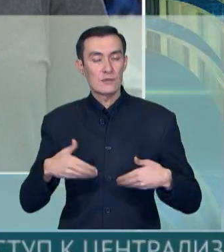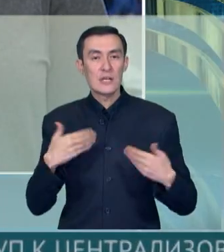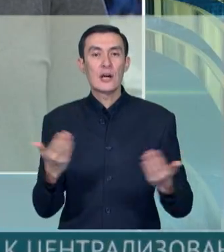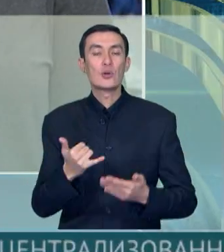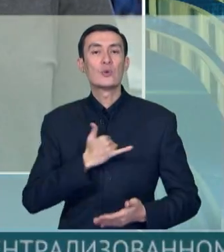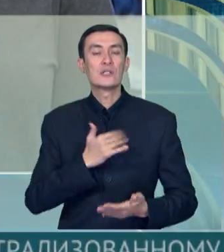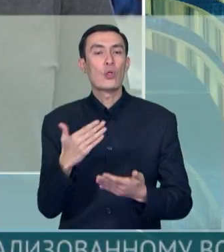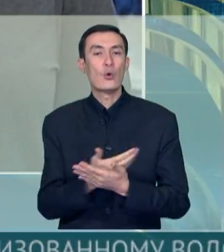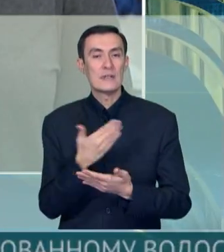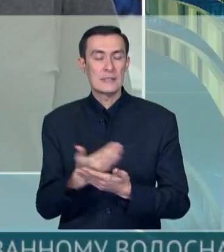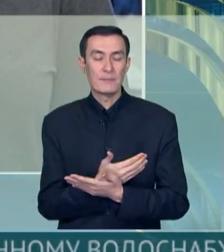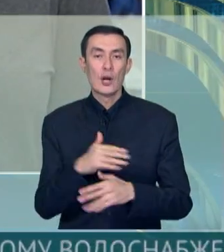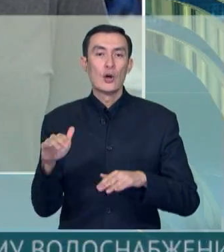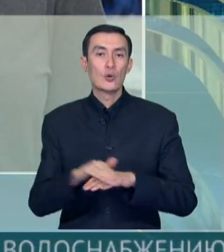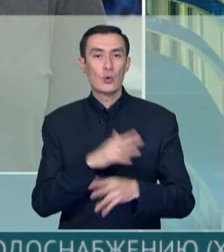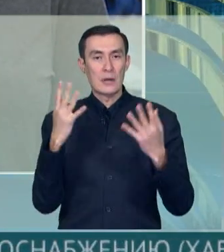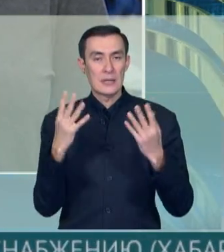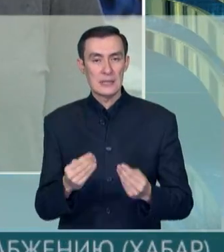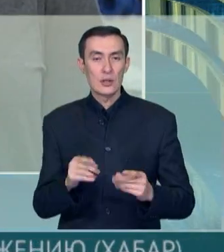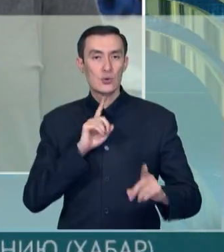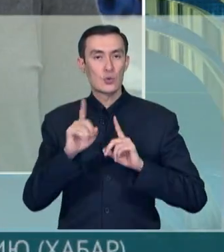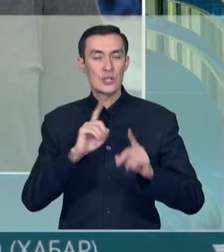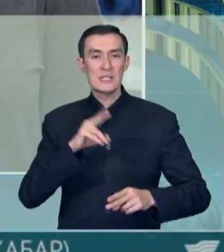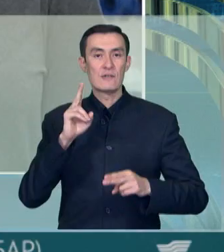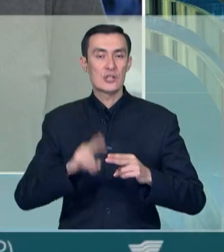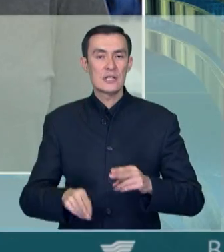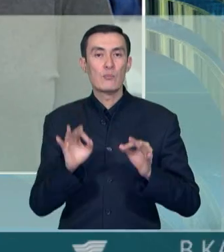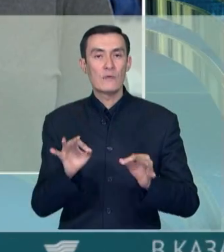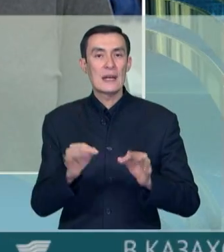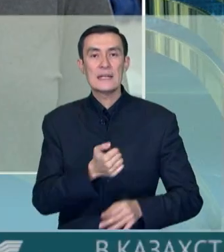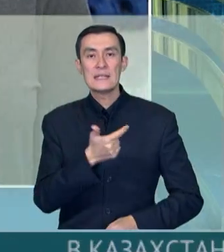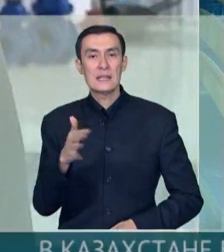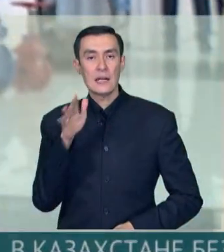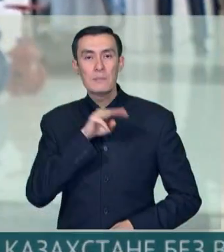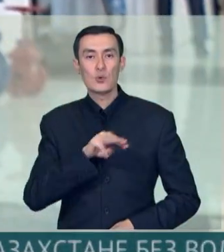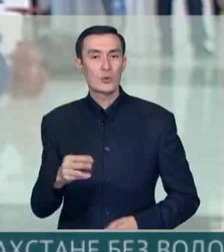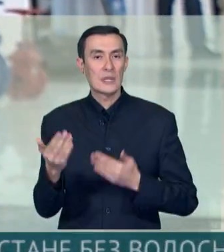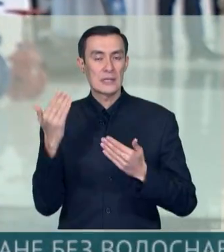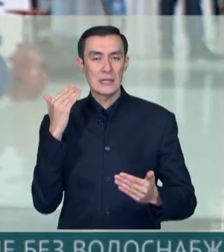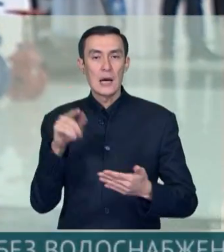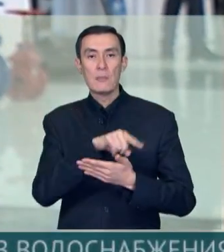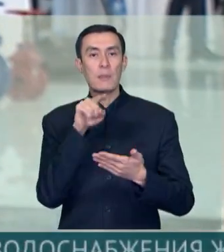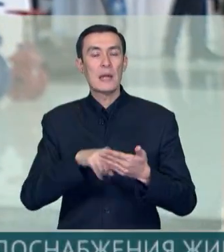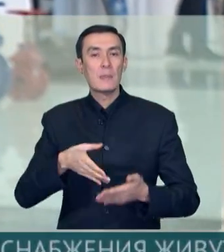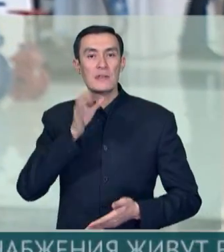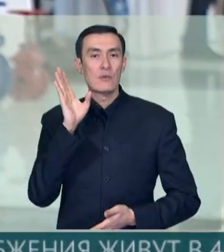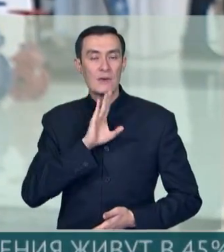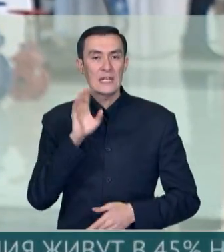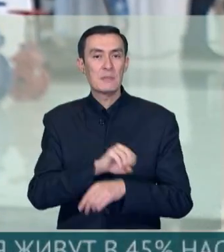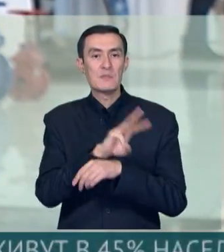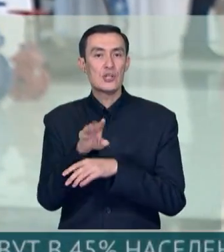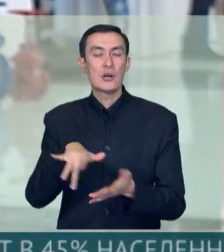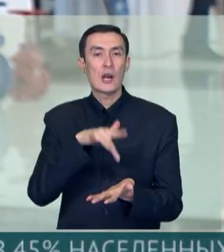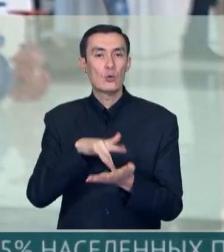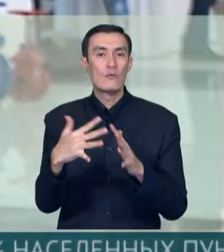новости? Добрый день, Салтанат. Слушания завершились буквально несколько минут назад. Обсуждать проблемы питьевой воды и обеспеченности и